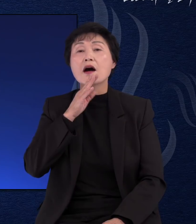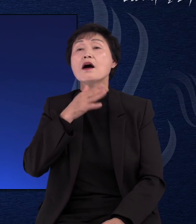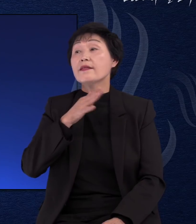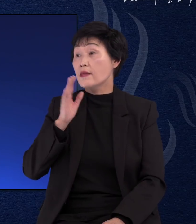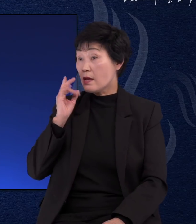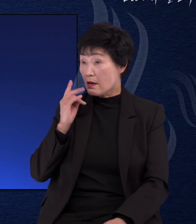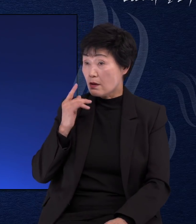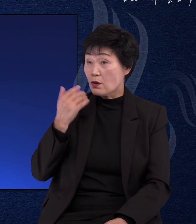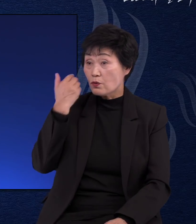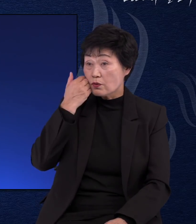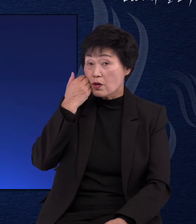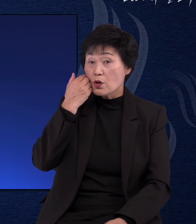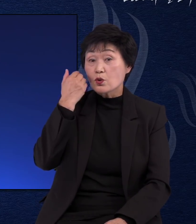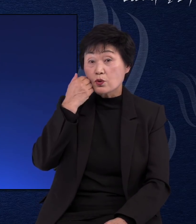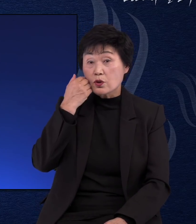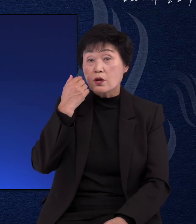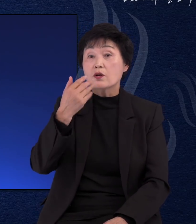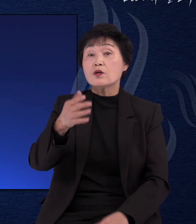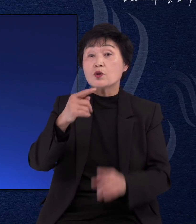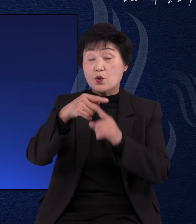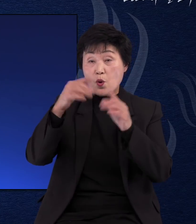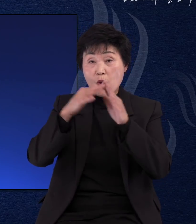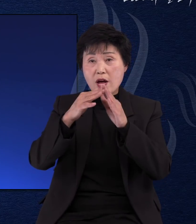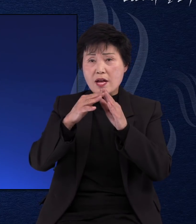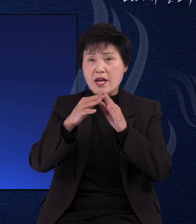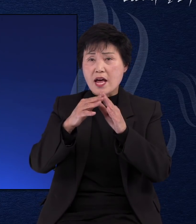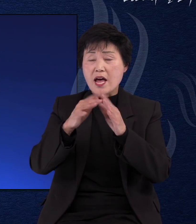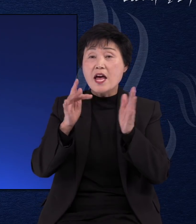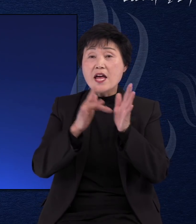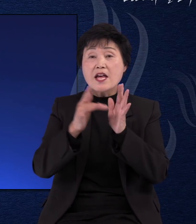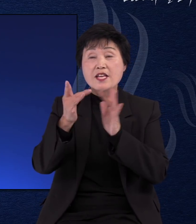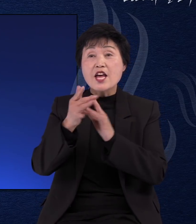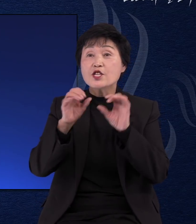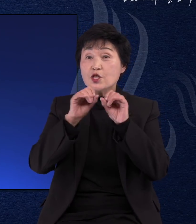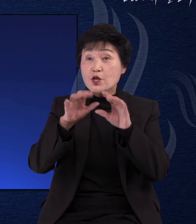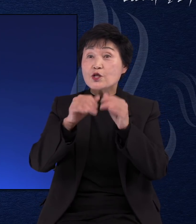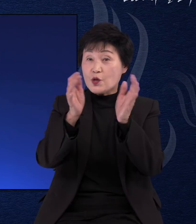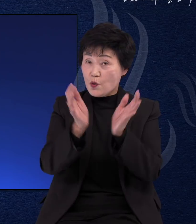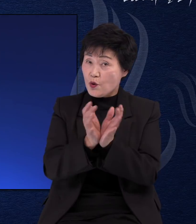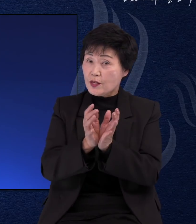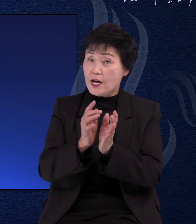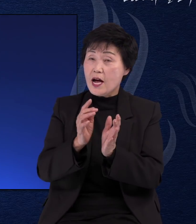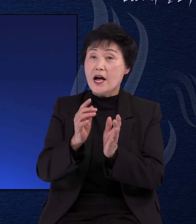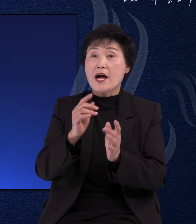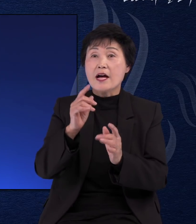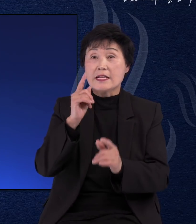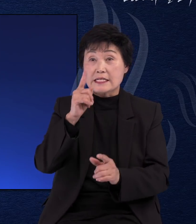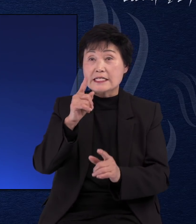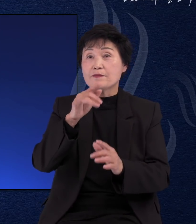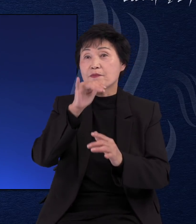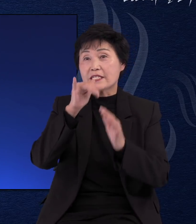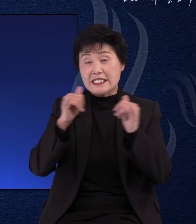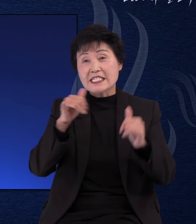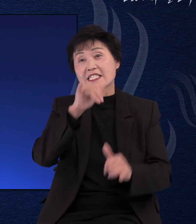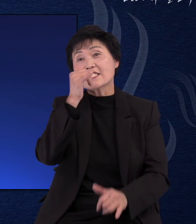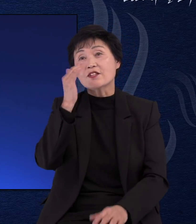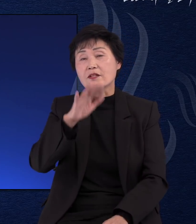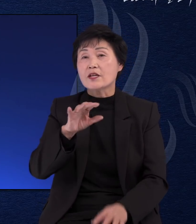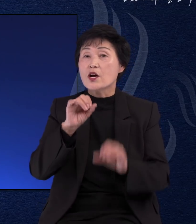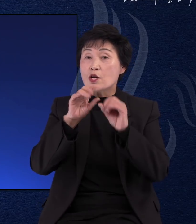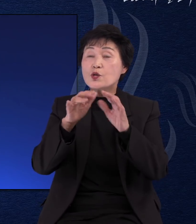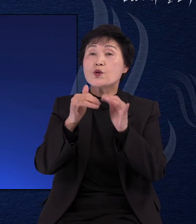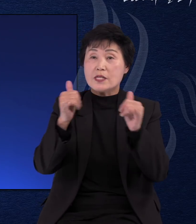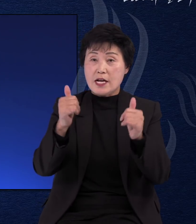누구 선교사님 계시죠? 예수전도단 선교사님 한 분이 계셨는데 예, 계시지요. 그 선교사님